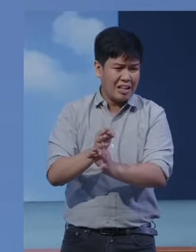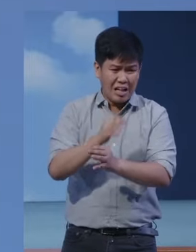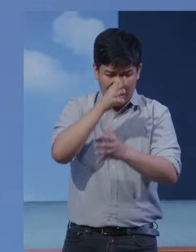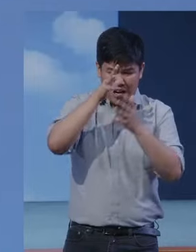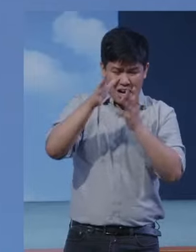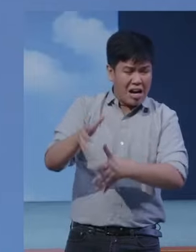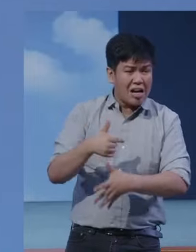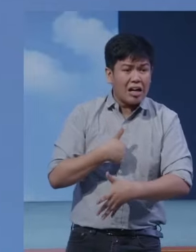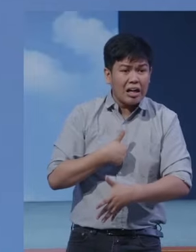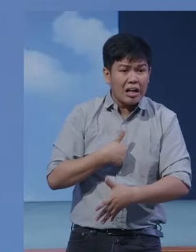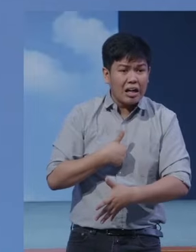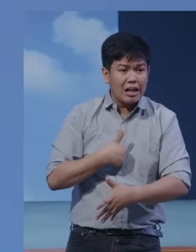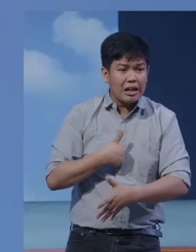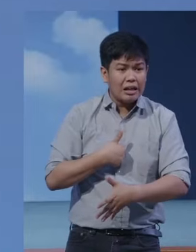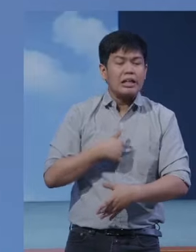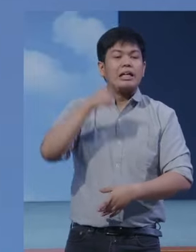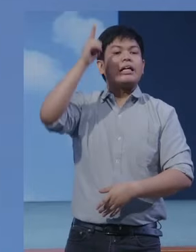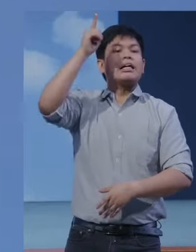sa